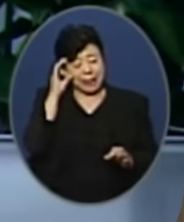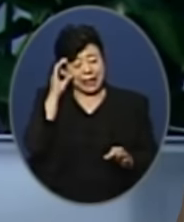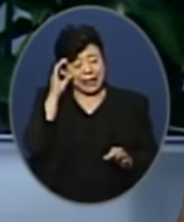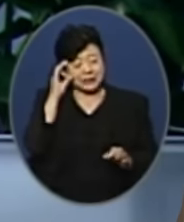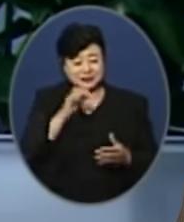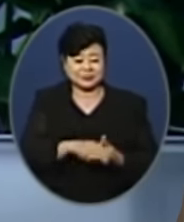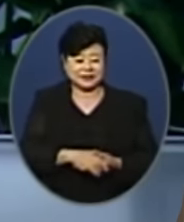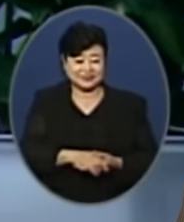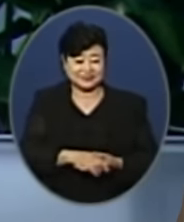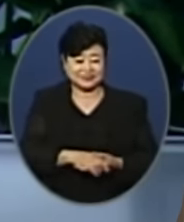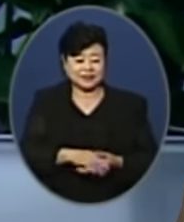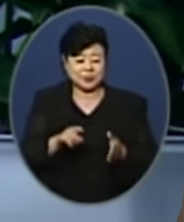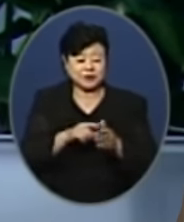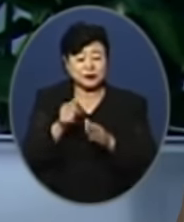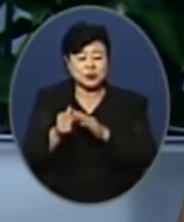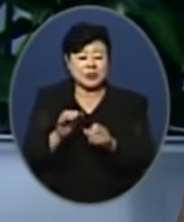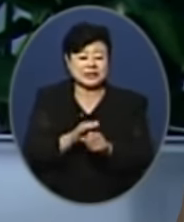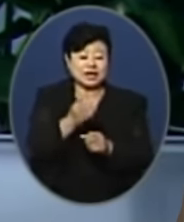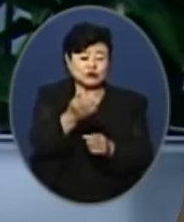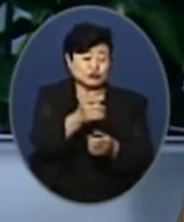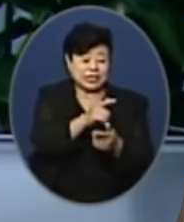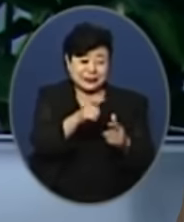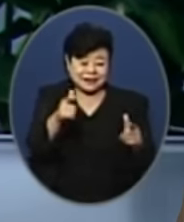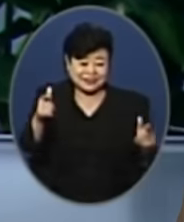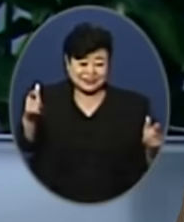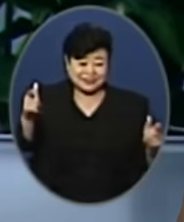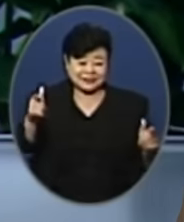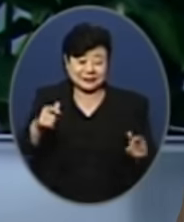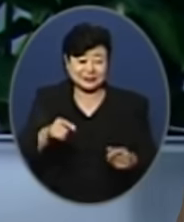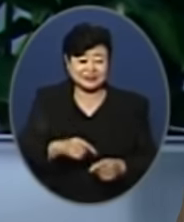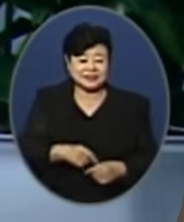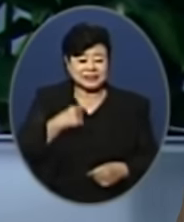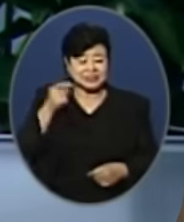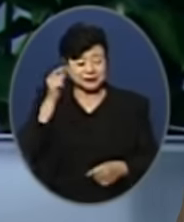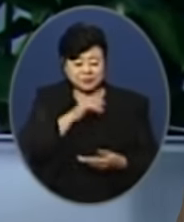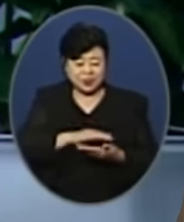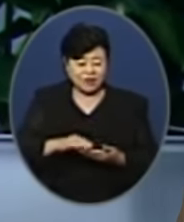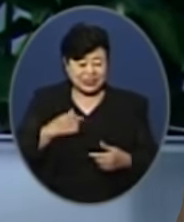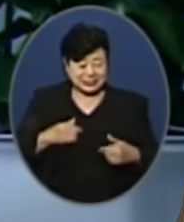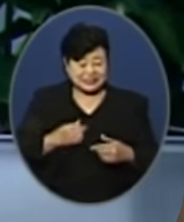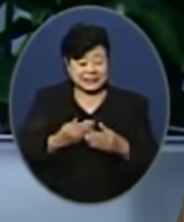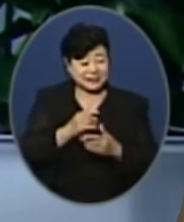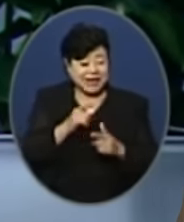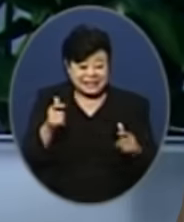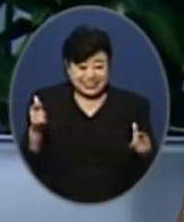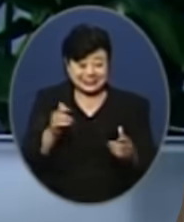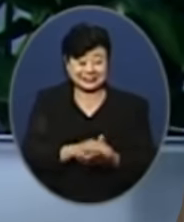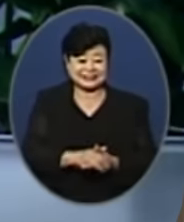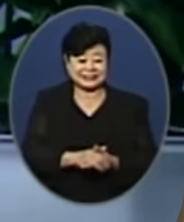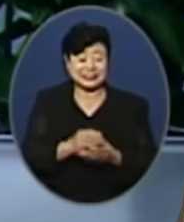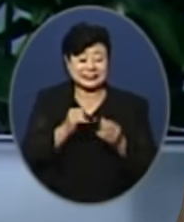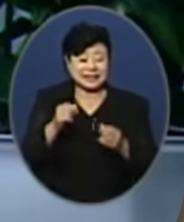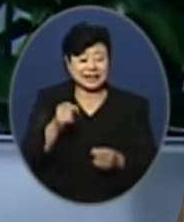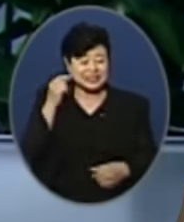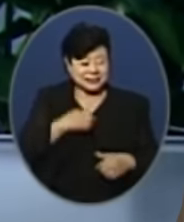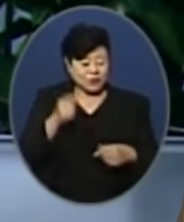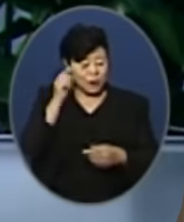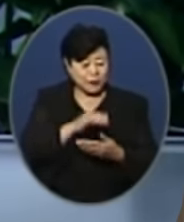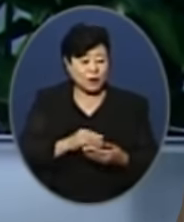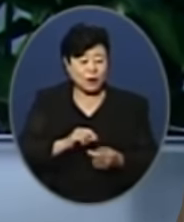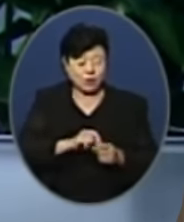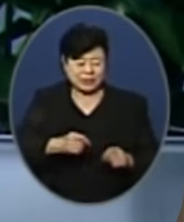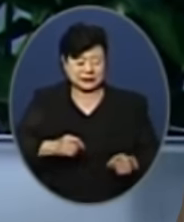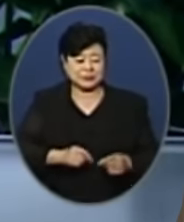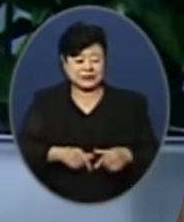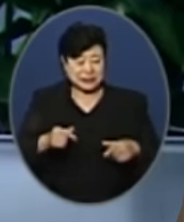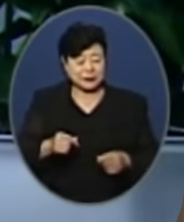있는데 믿음, 소망, 사랑이 생기고 의, 평강, 희락이 생기는 것이 아닌 것입니다. 사랑과 희락과 화평과 오래